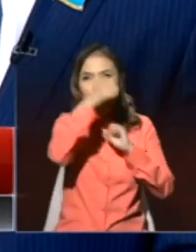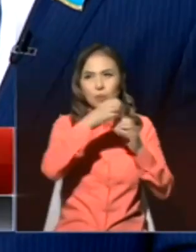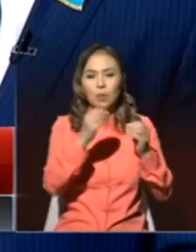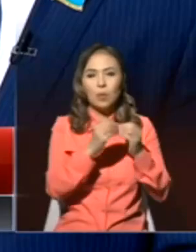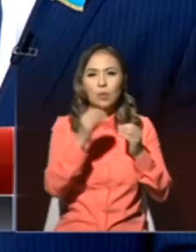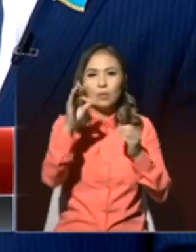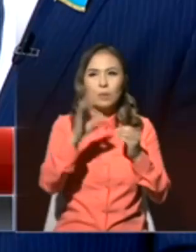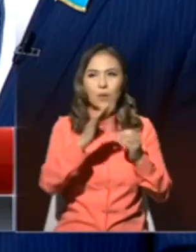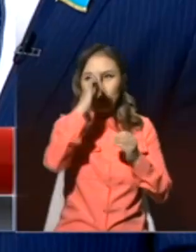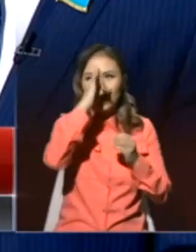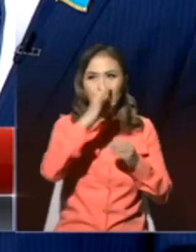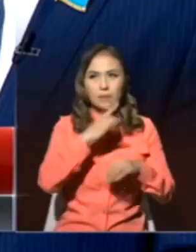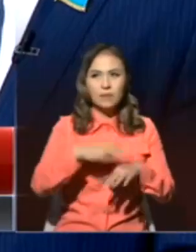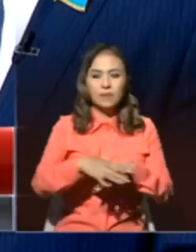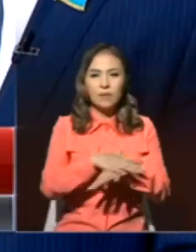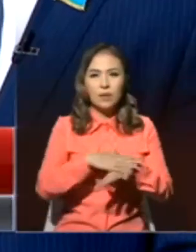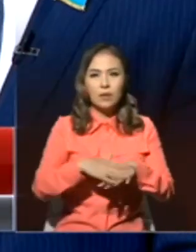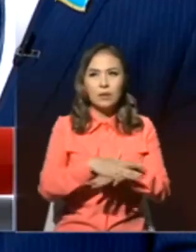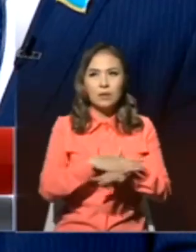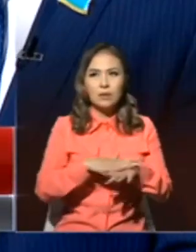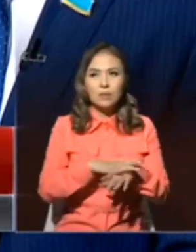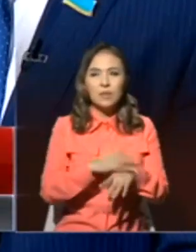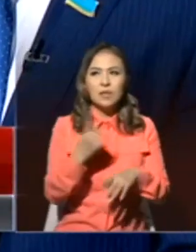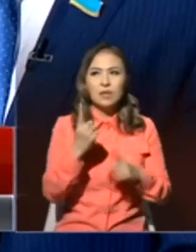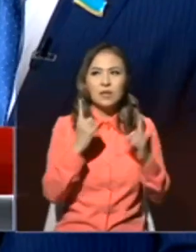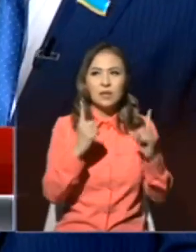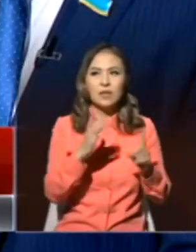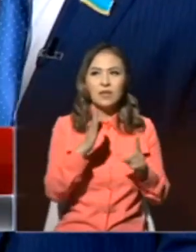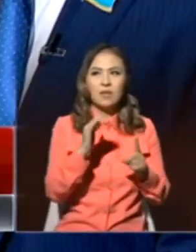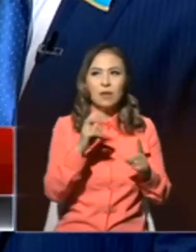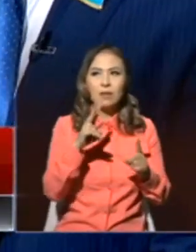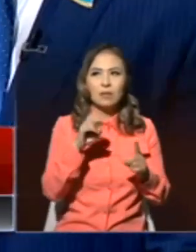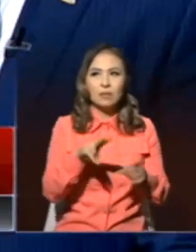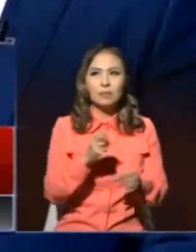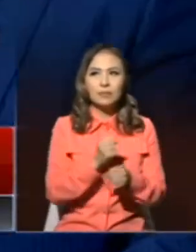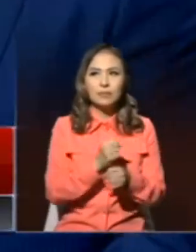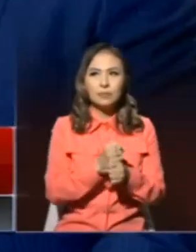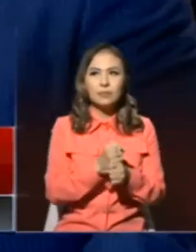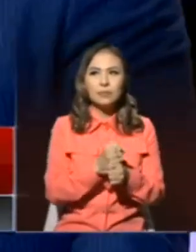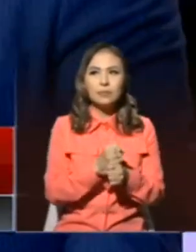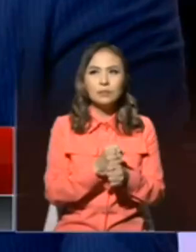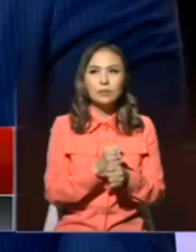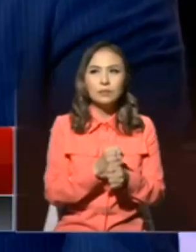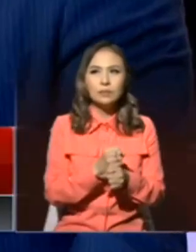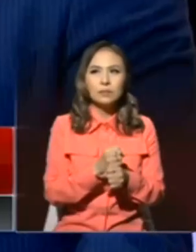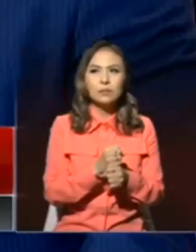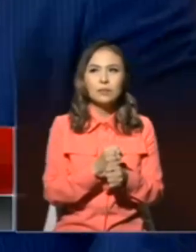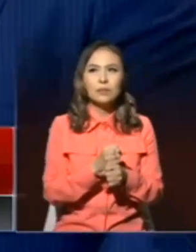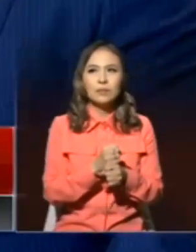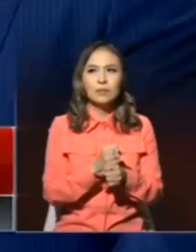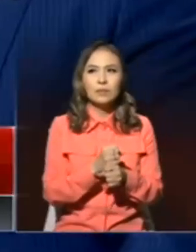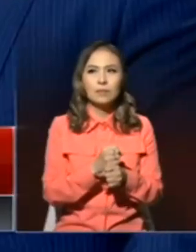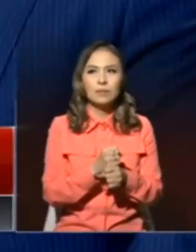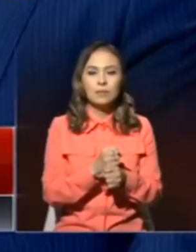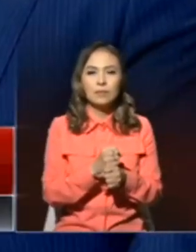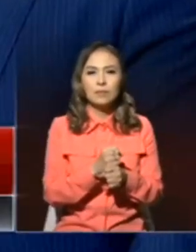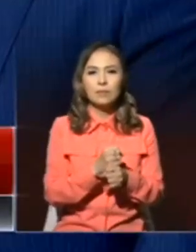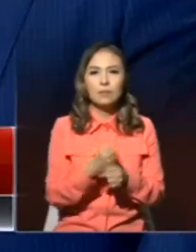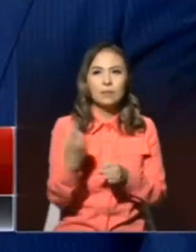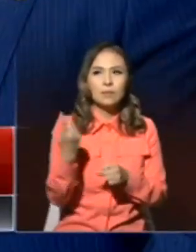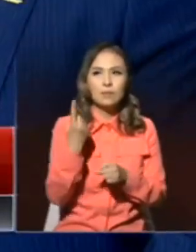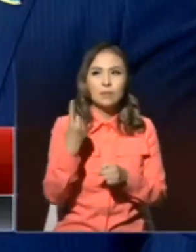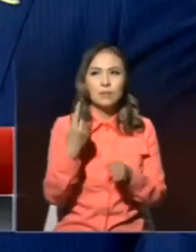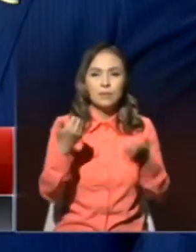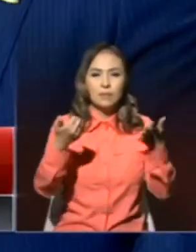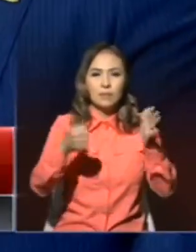10%-ды Қазақстан халқына. Осы бірінші кварталдың нәтижесі бойынша Қазақстан халқына қорына, иә? Қазақстан халқына қорына бірінші жаңағы